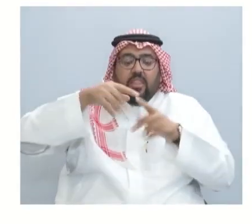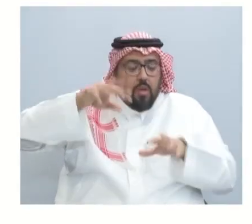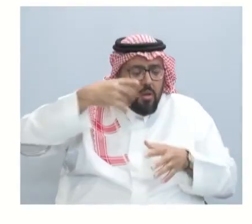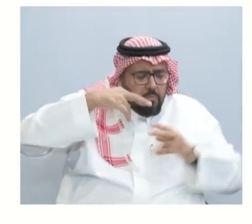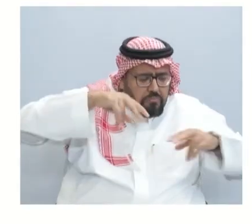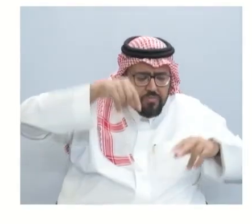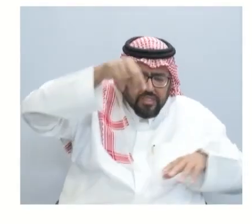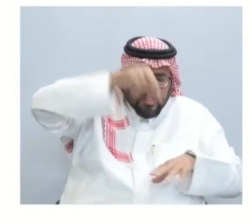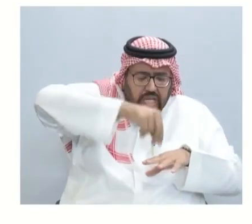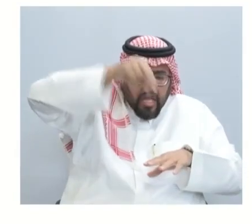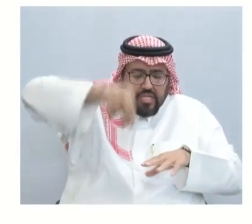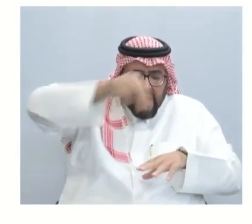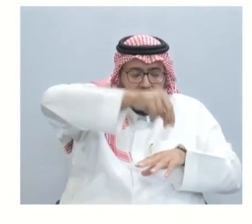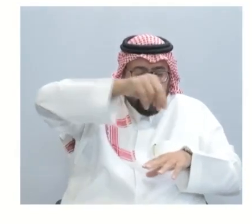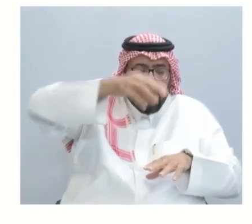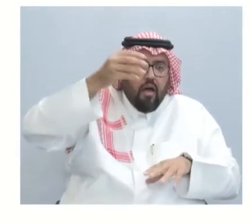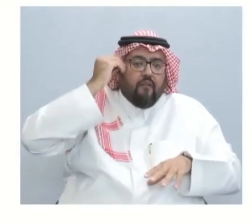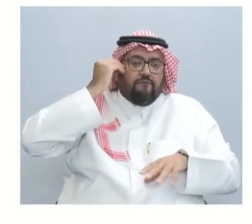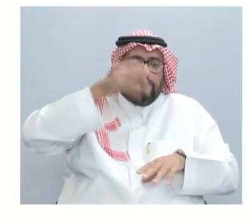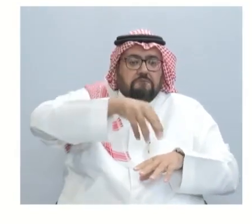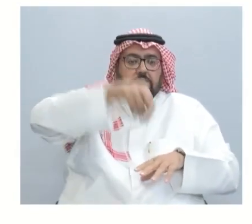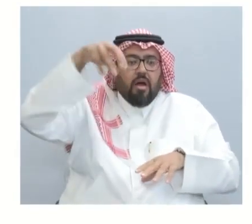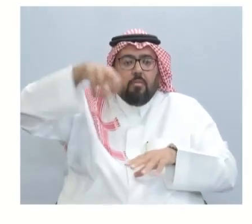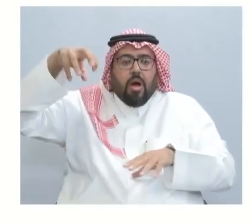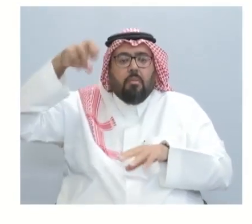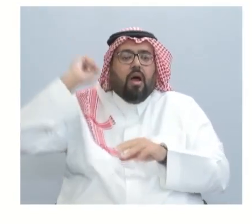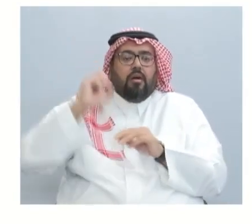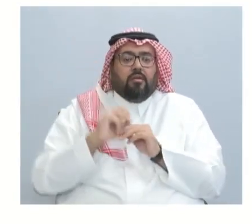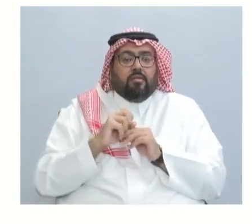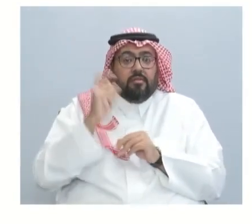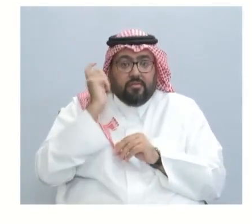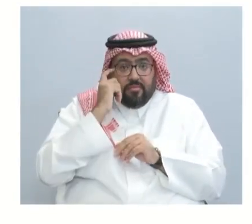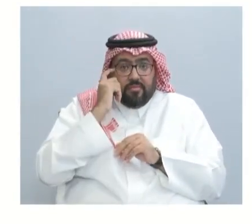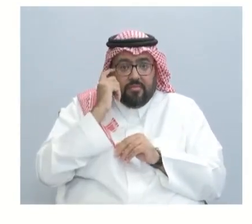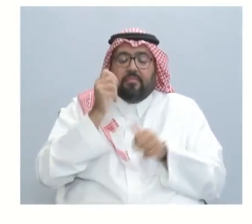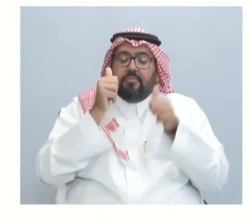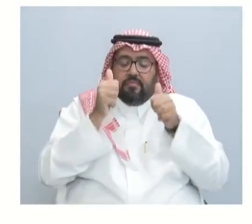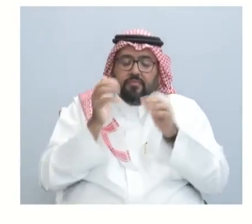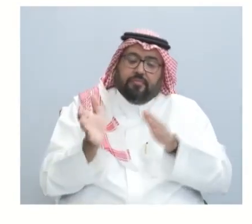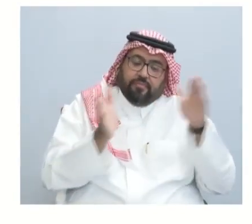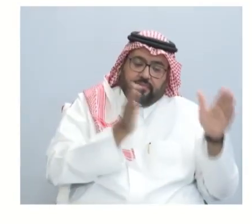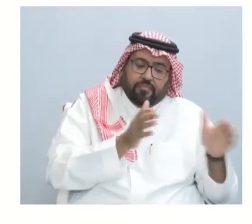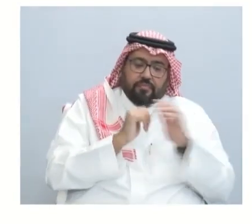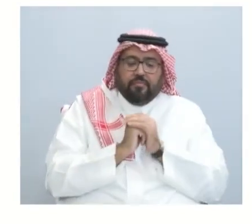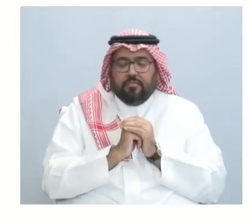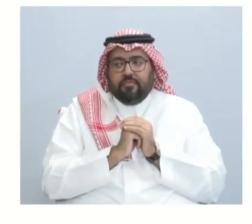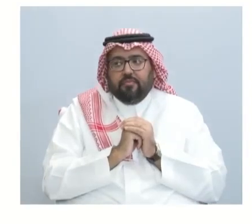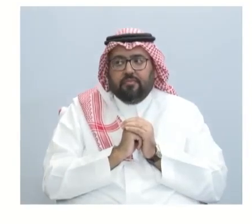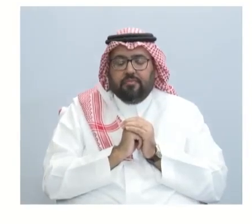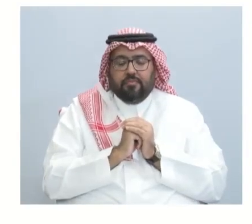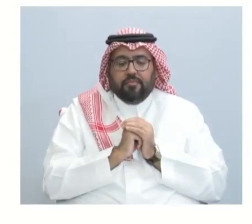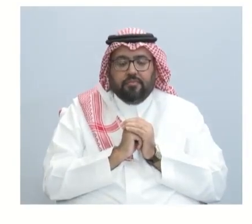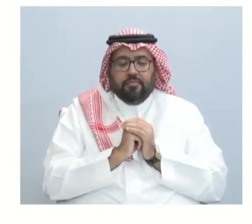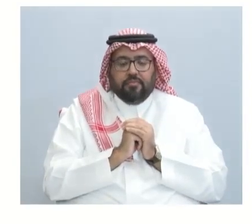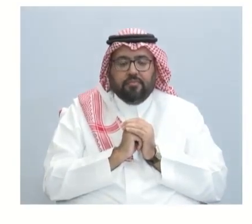يمكن ان يقوم المغناطيس بجذب كميه من الحديد ل الحديد عن غيره من